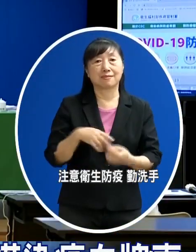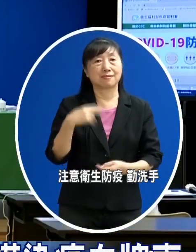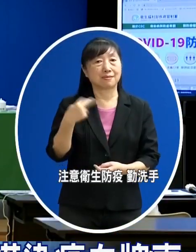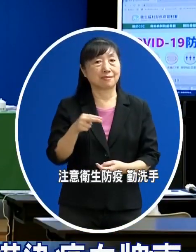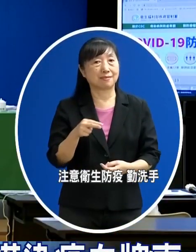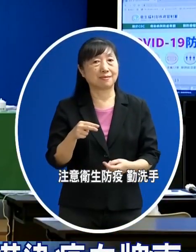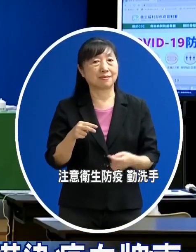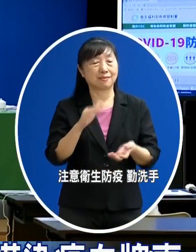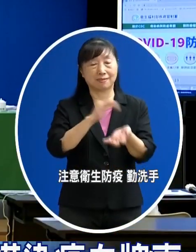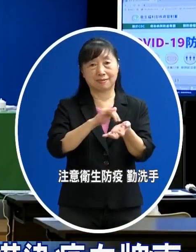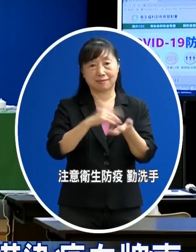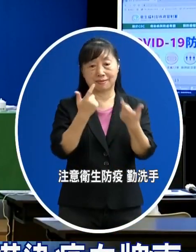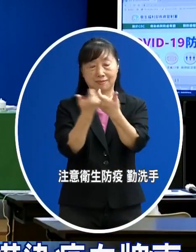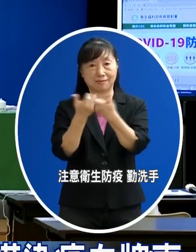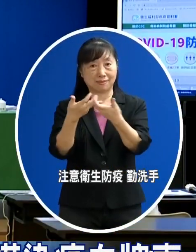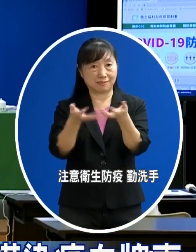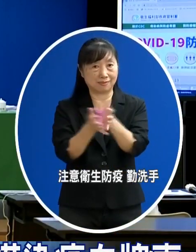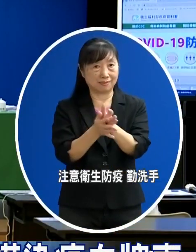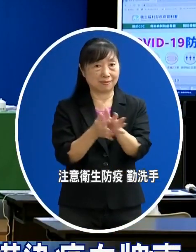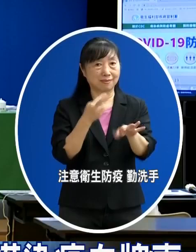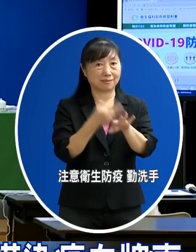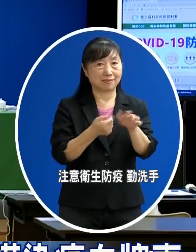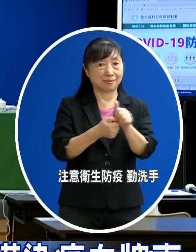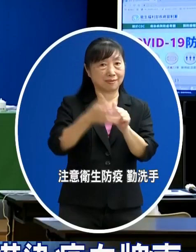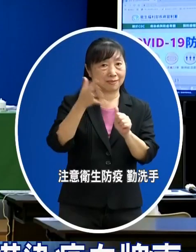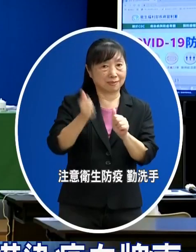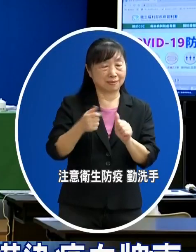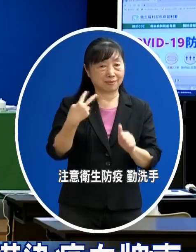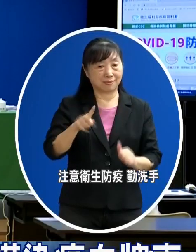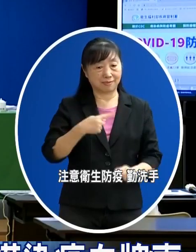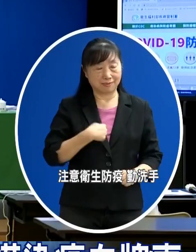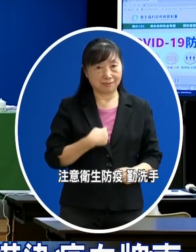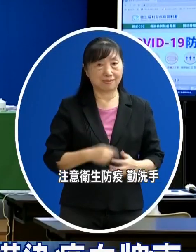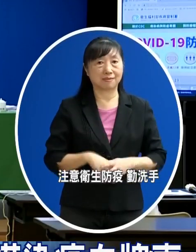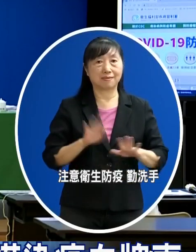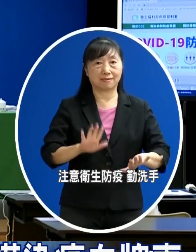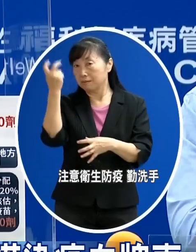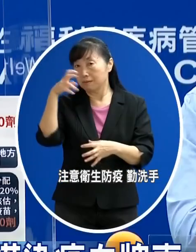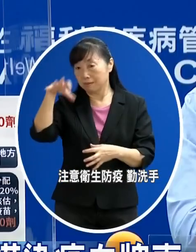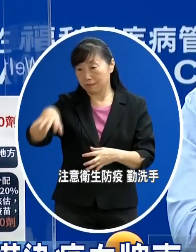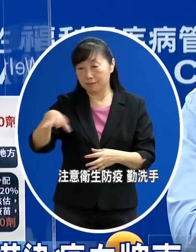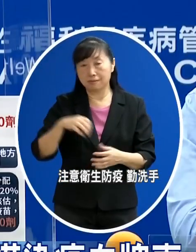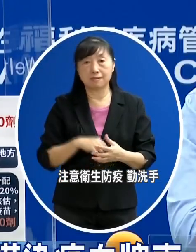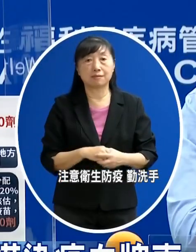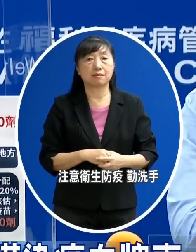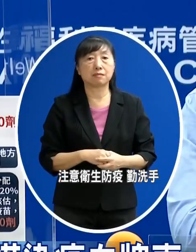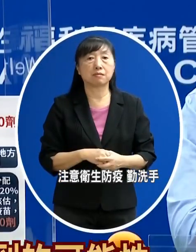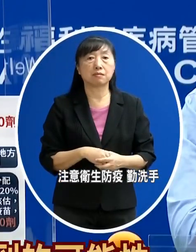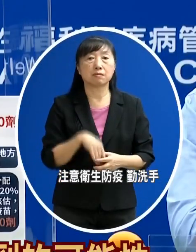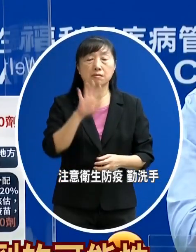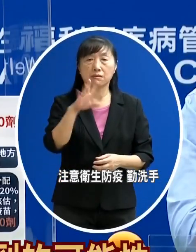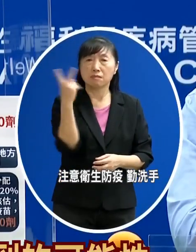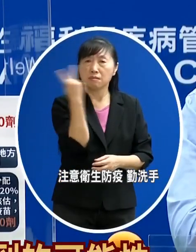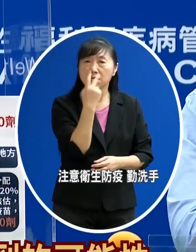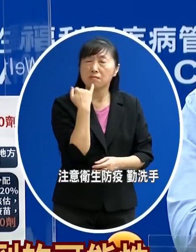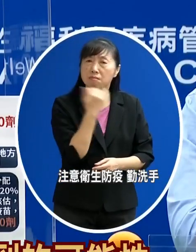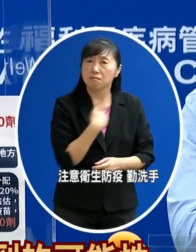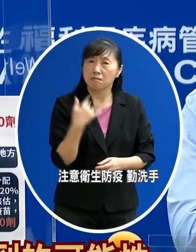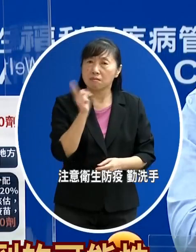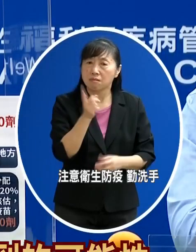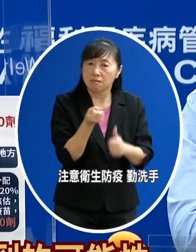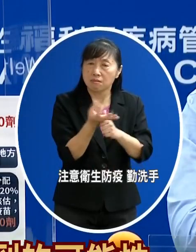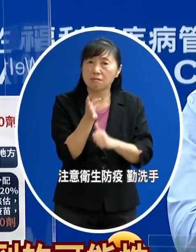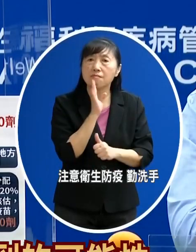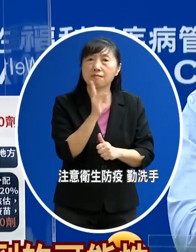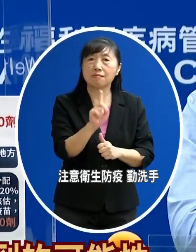15163 已经连续四天加零的屏东又再出现一例确诊个案，和方山群聚案有关。 那这有两个可能会被传染